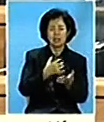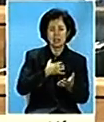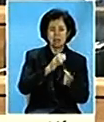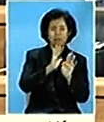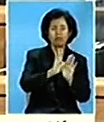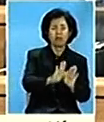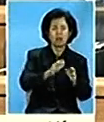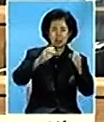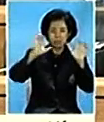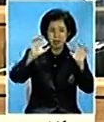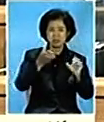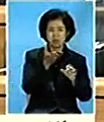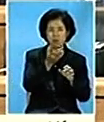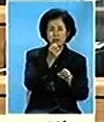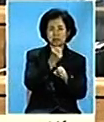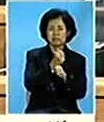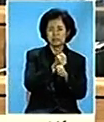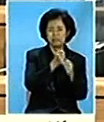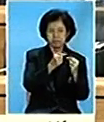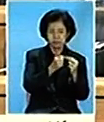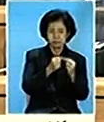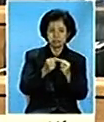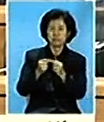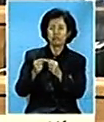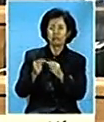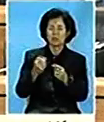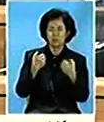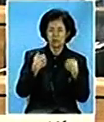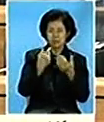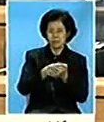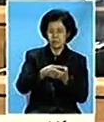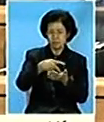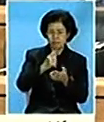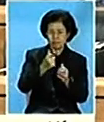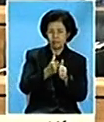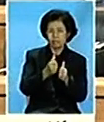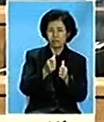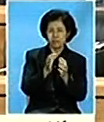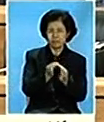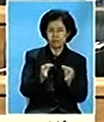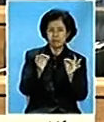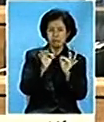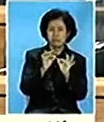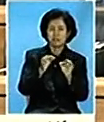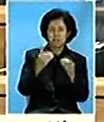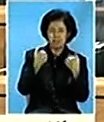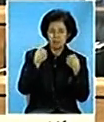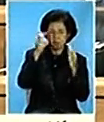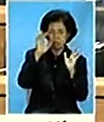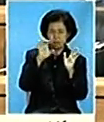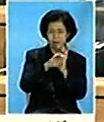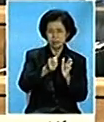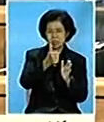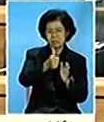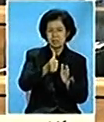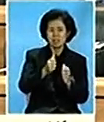าลขอให้เดินเนินไปอย่างมีประสิทธิภาพเพื่อที่จะได้เกิดภาพลักษณ์ที่ดีกับประเทศไท